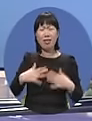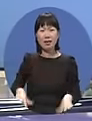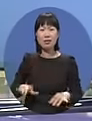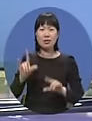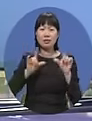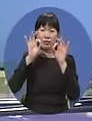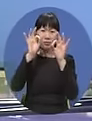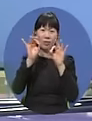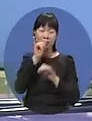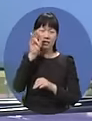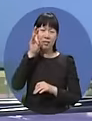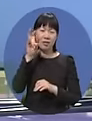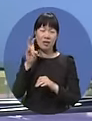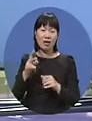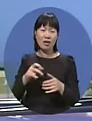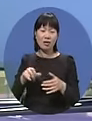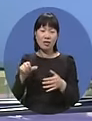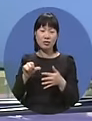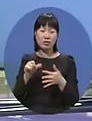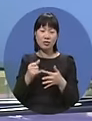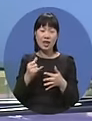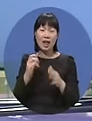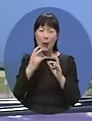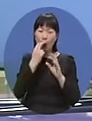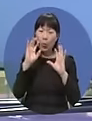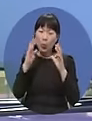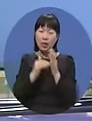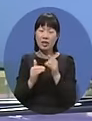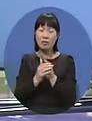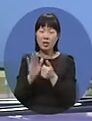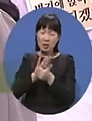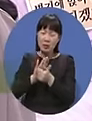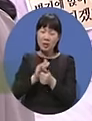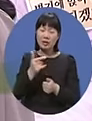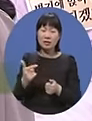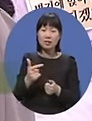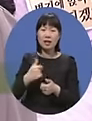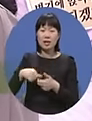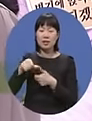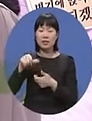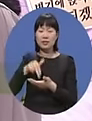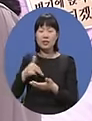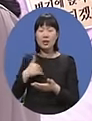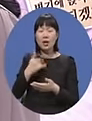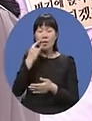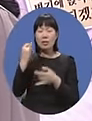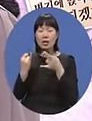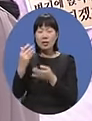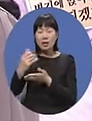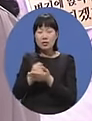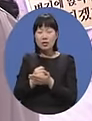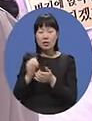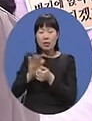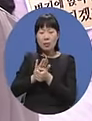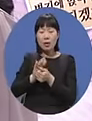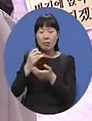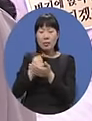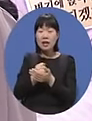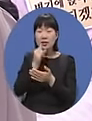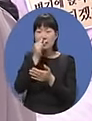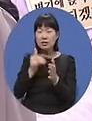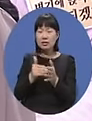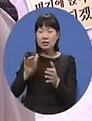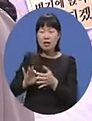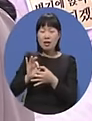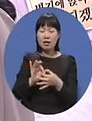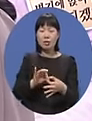모습 보셨을 텐데, 둘째가 어리다 보니까 손이 더 많이 가시고, 그렇죠. 건우 입장에서는 내가 아직 엄마한테 받을 거나 돌봄 받을 게 많은데